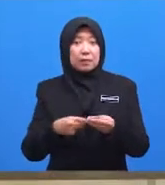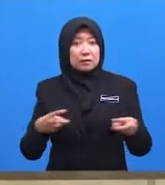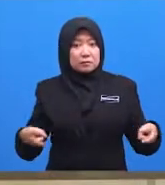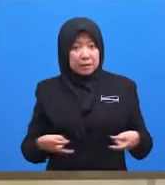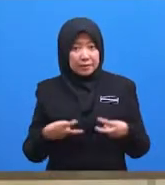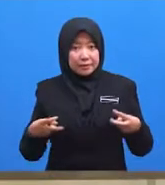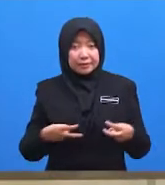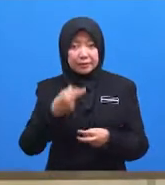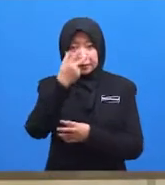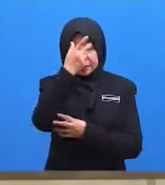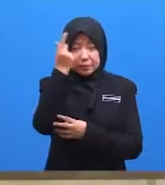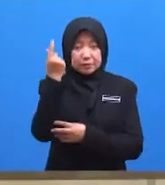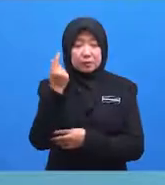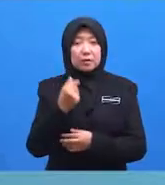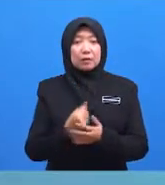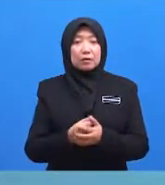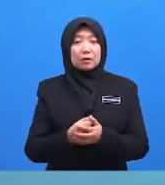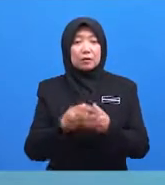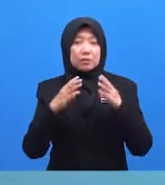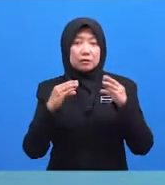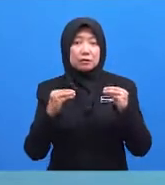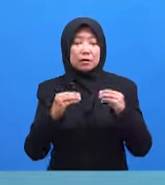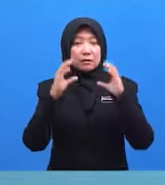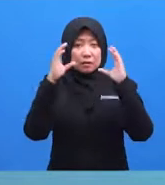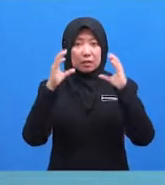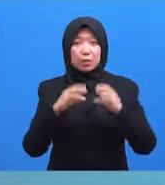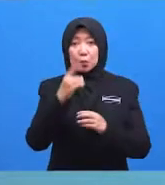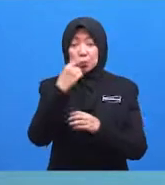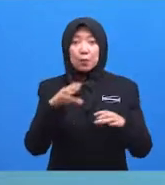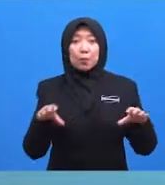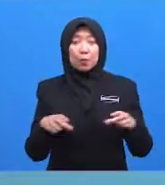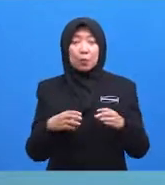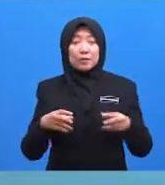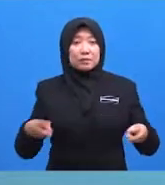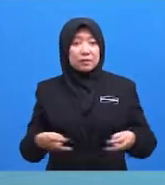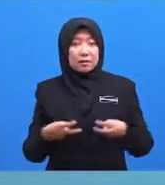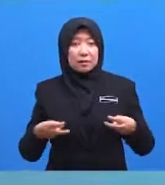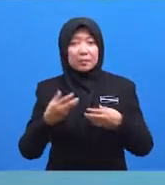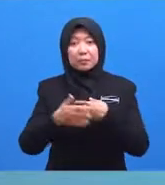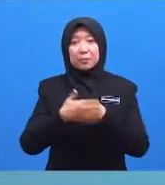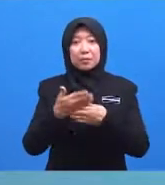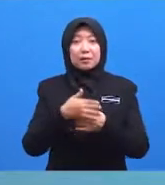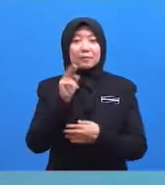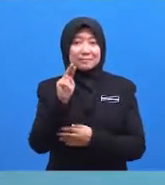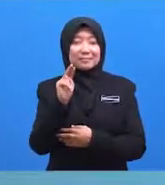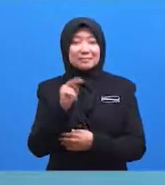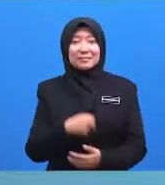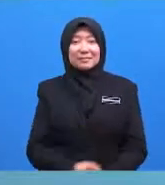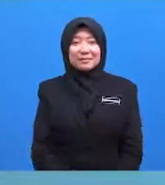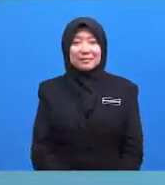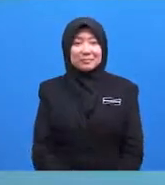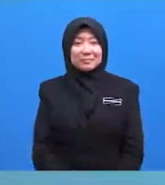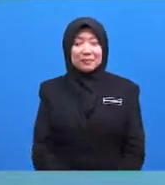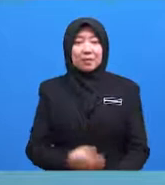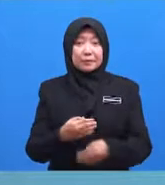kerana cikgu akan ajar cara-cara menyediakan salad yang mudah sebentar lagi.